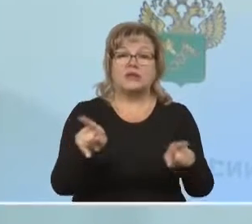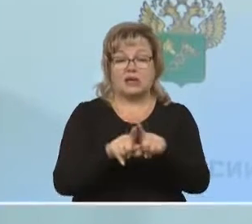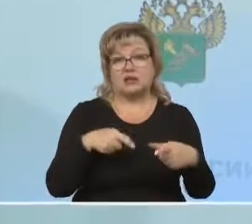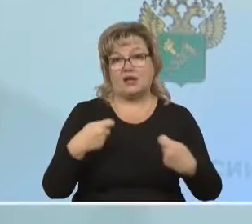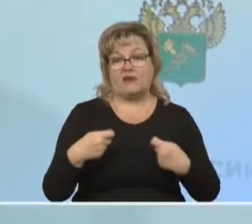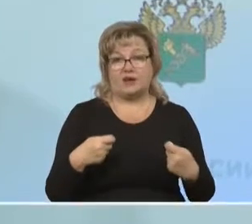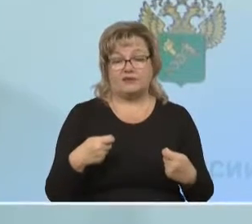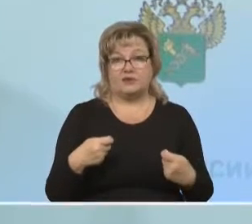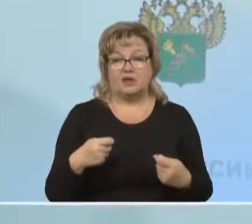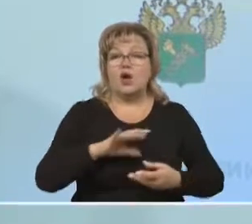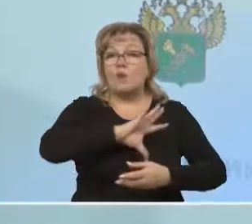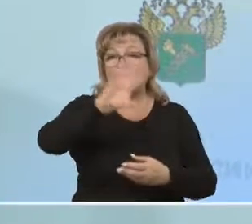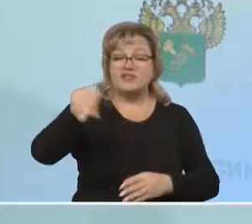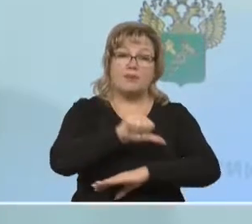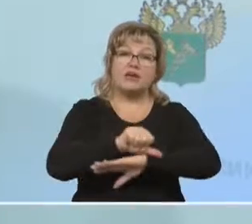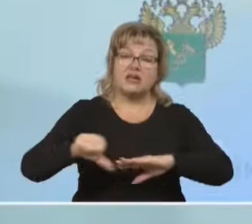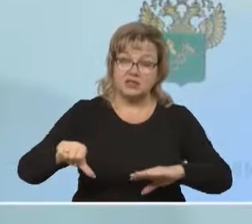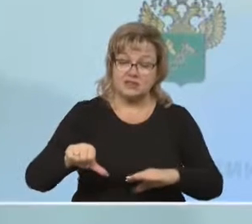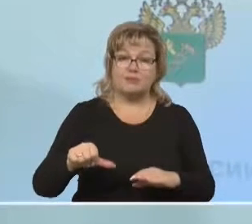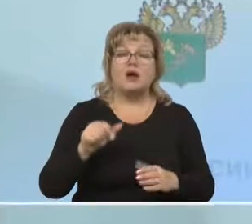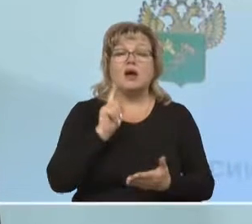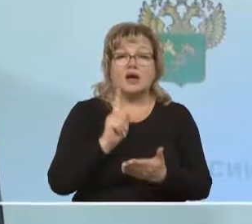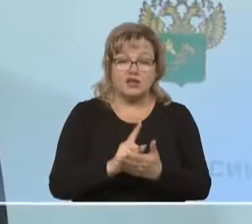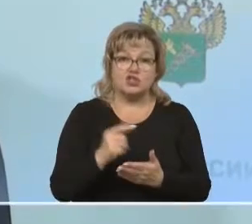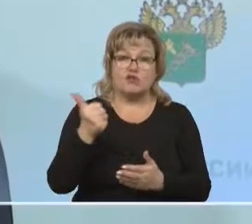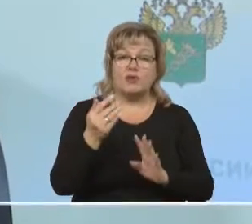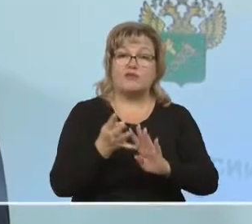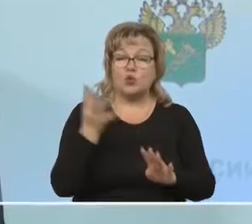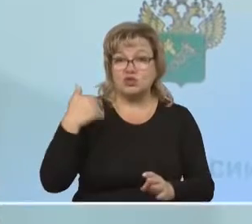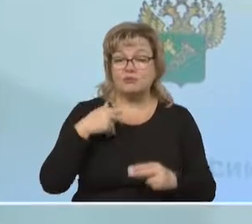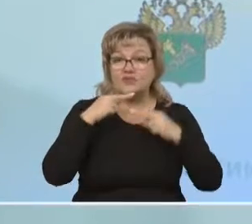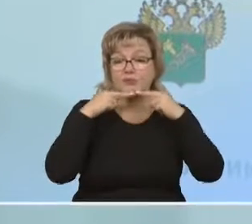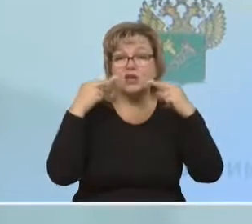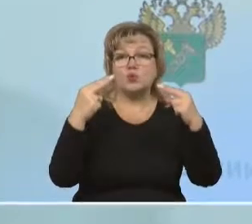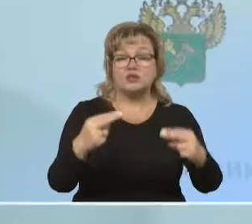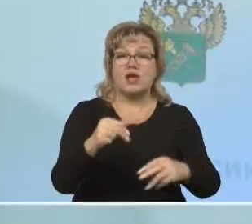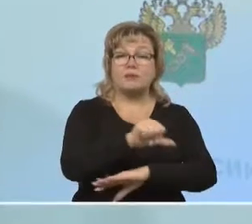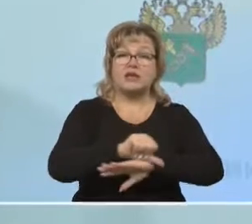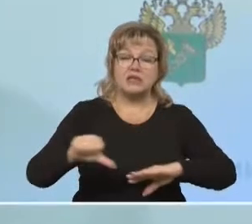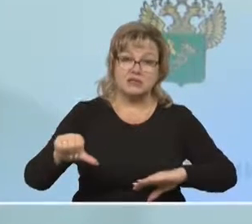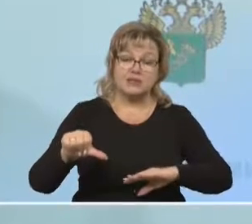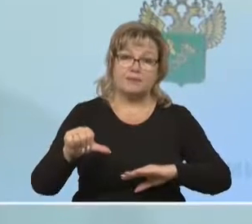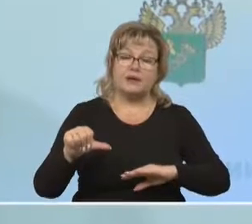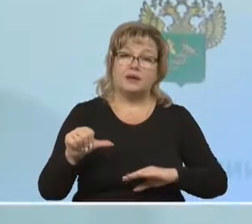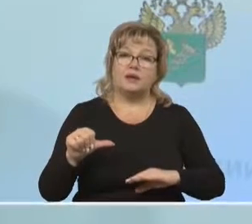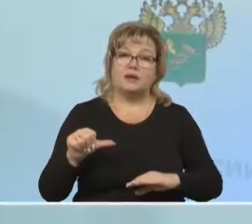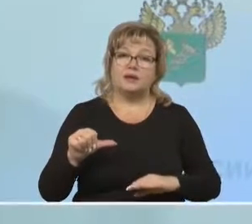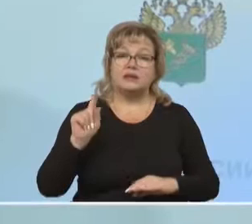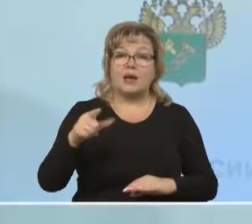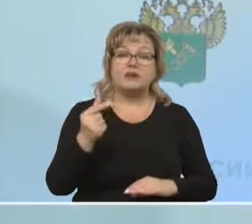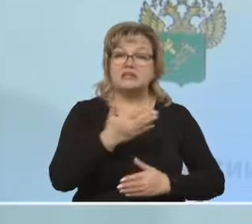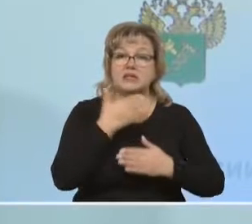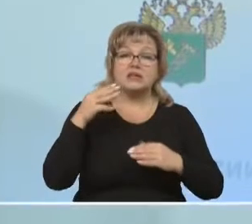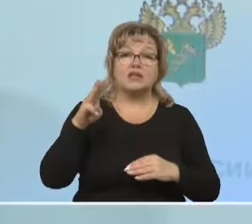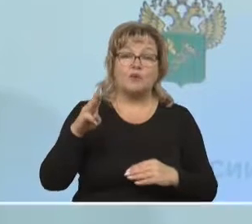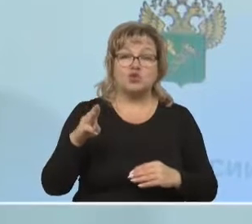товаров вот по всем границам. Конечно, в первую очередь мы внимание уделяем границам там, где нет